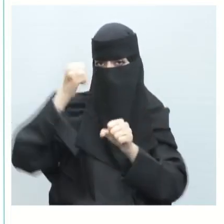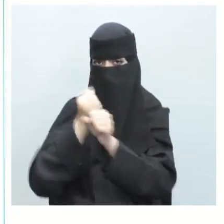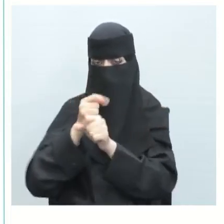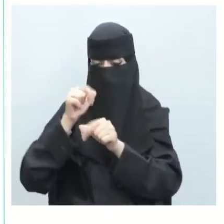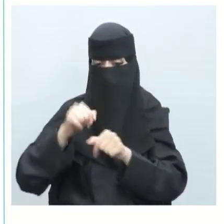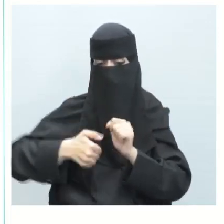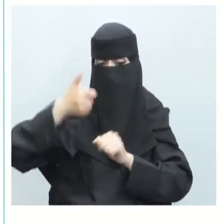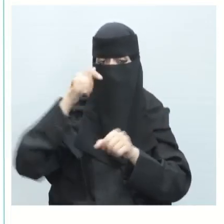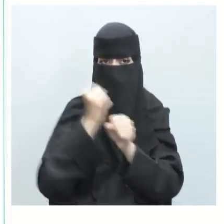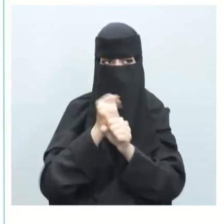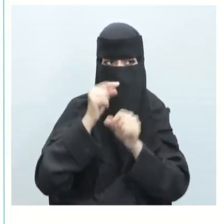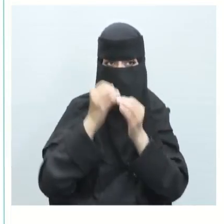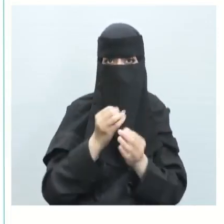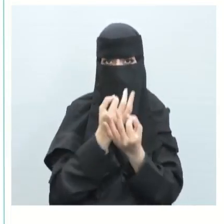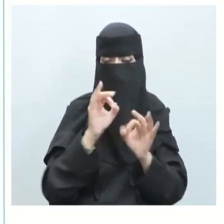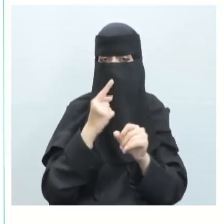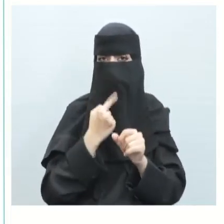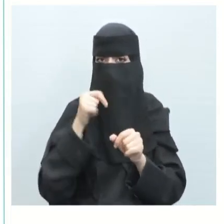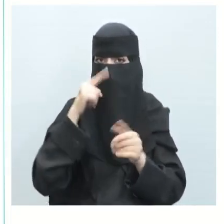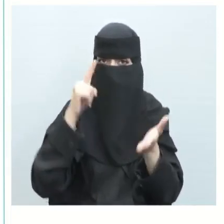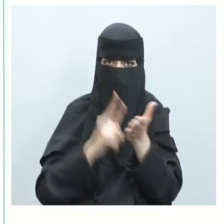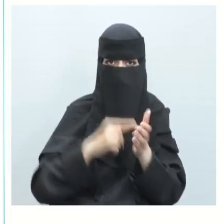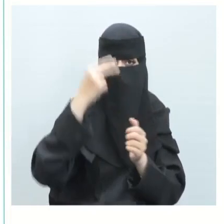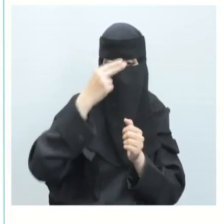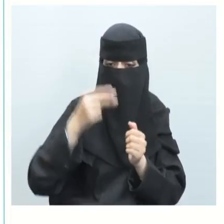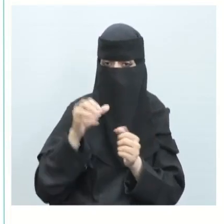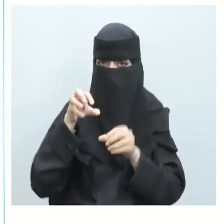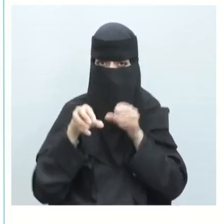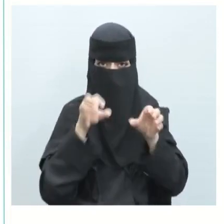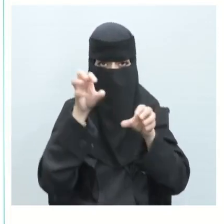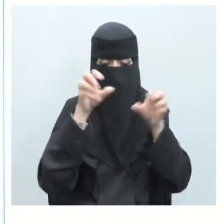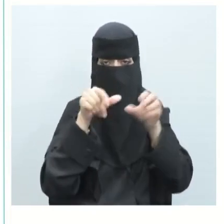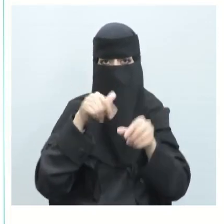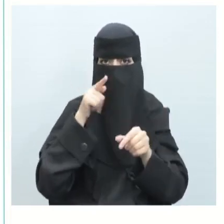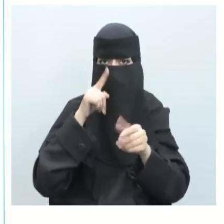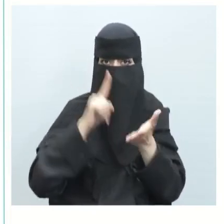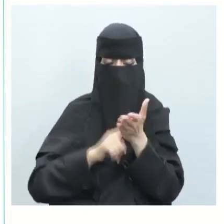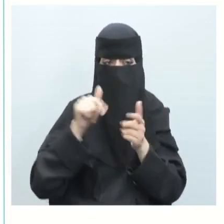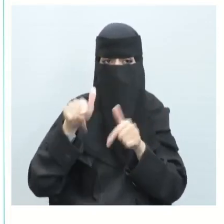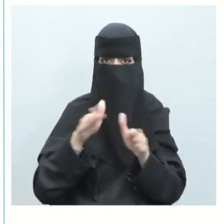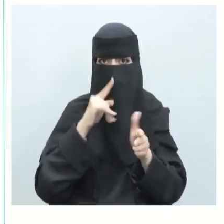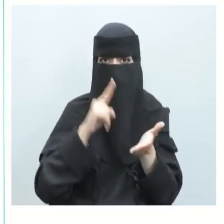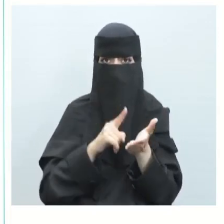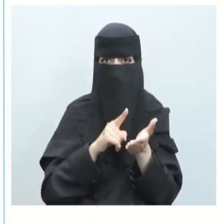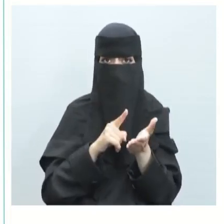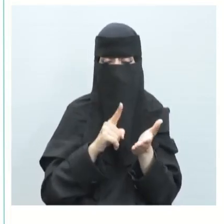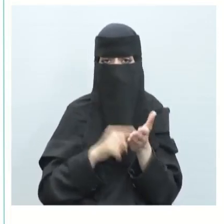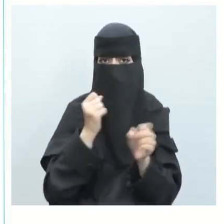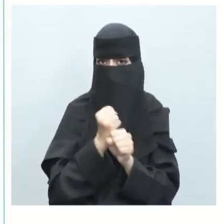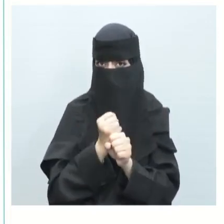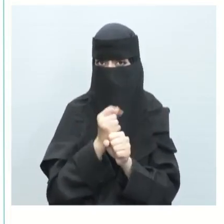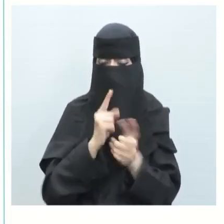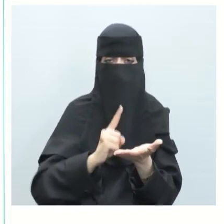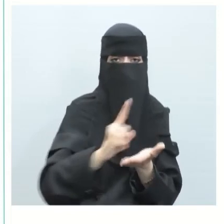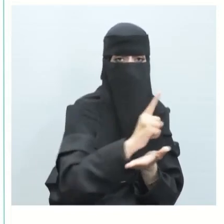وانجاز العمل بشكله المطلوب يجب ان نصمم المرافق والاماكن ويجب ان يكون العمل او